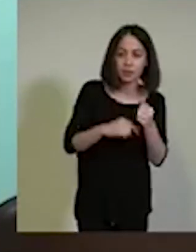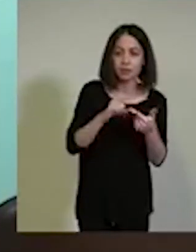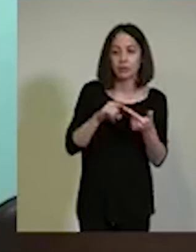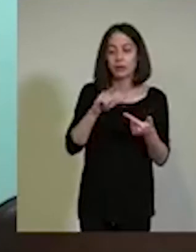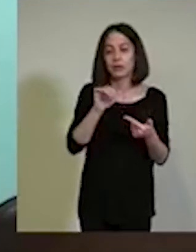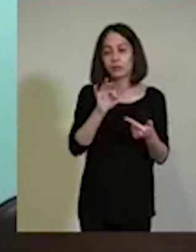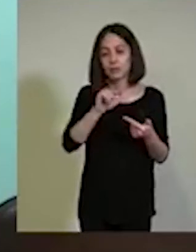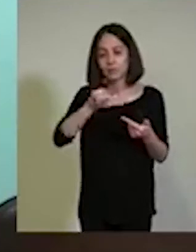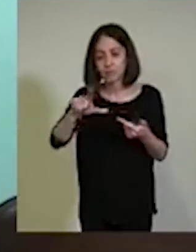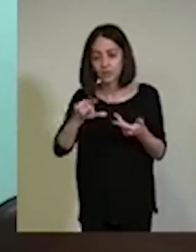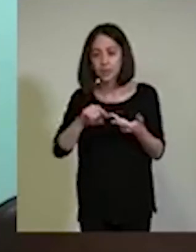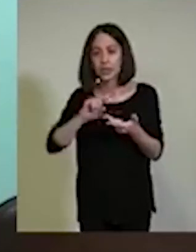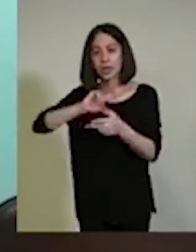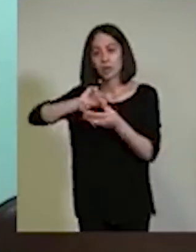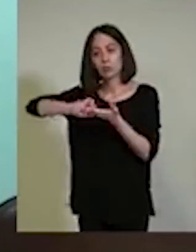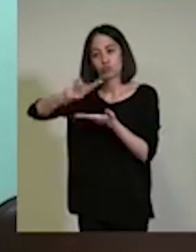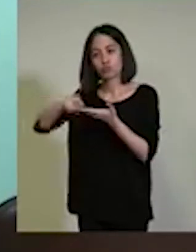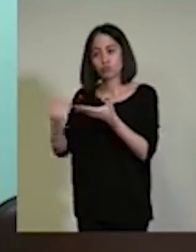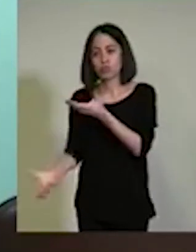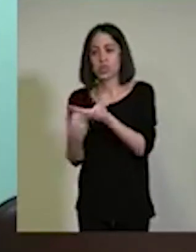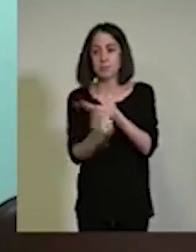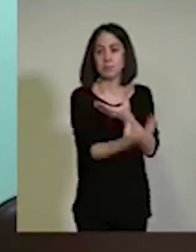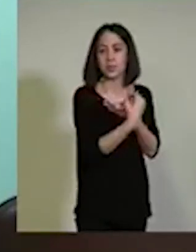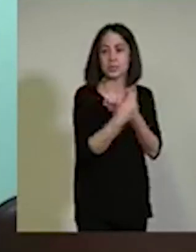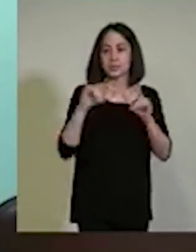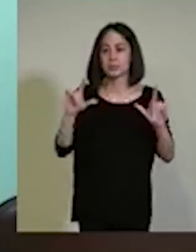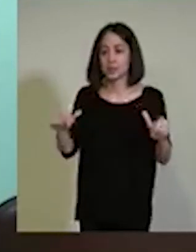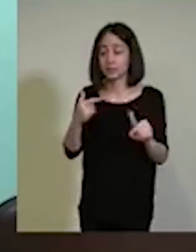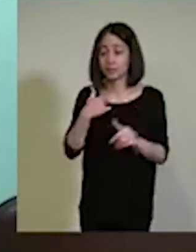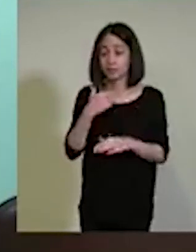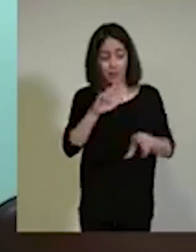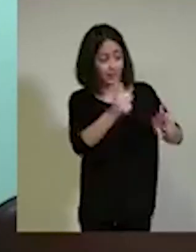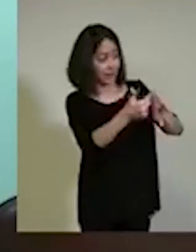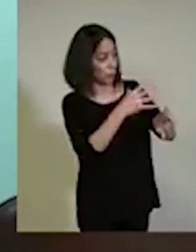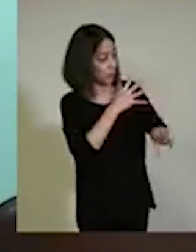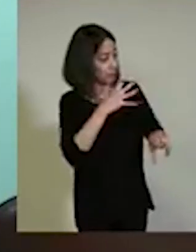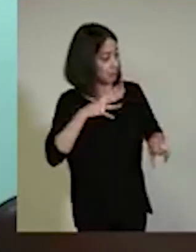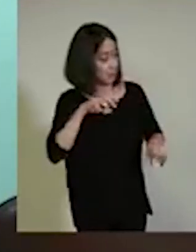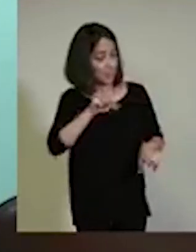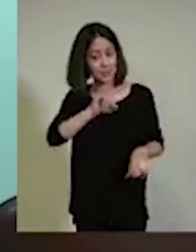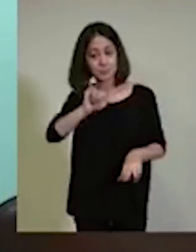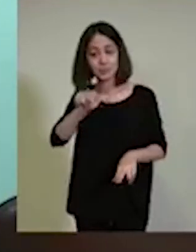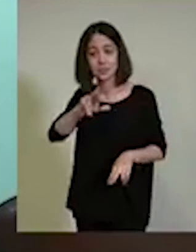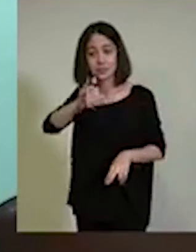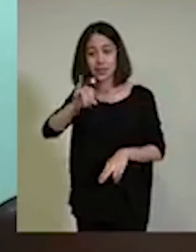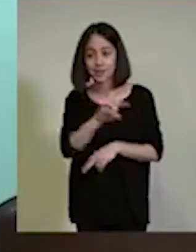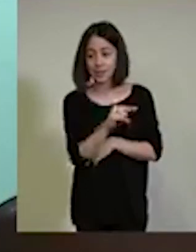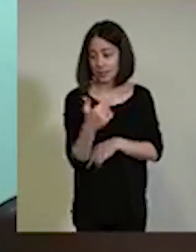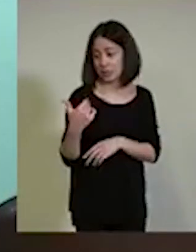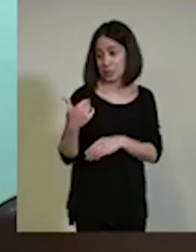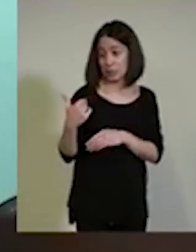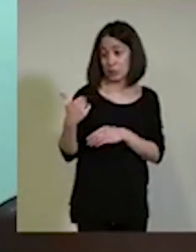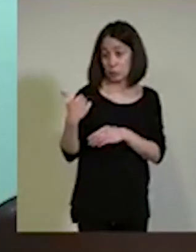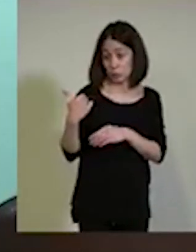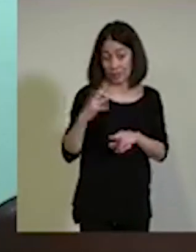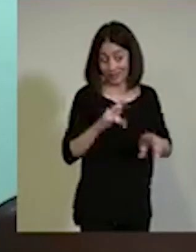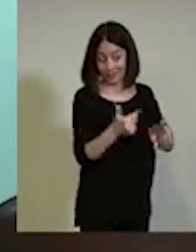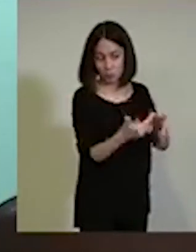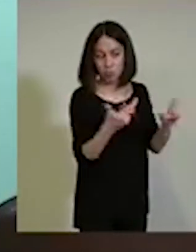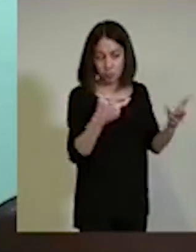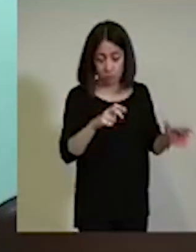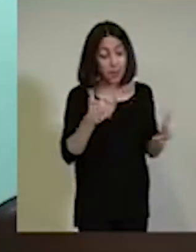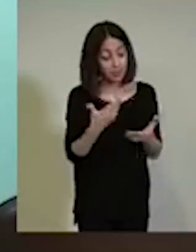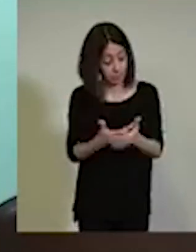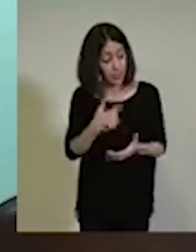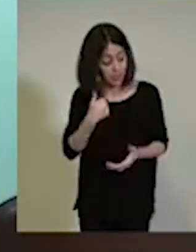budget participatif pour répondre à Madame Siari. Je n'ai pas voulu le faire tout à l'heure, mais sachez que cela fait partie de nos